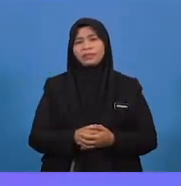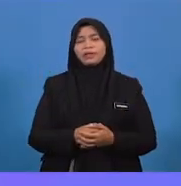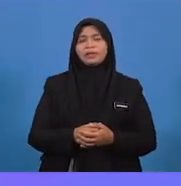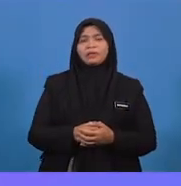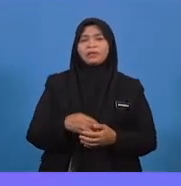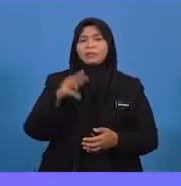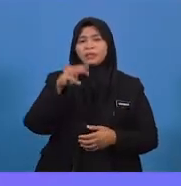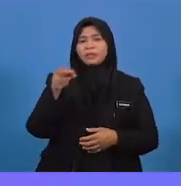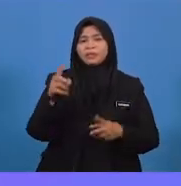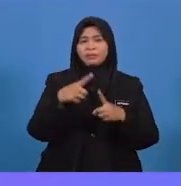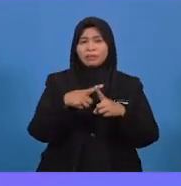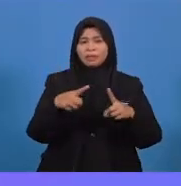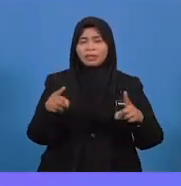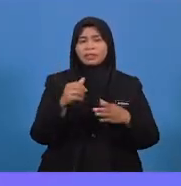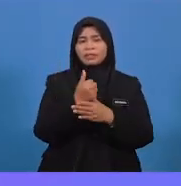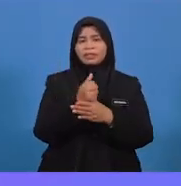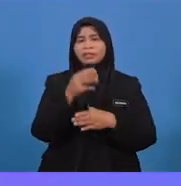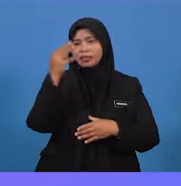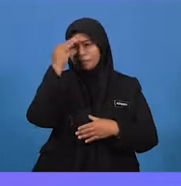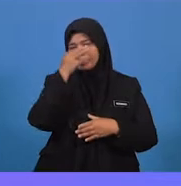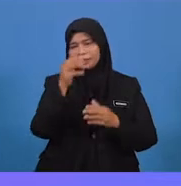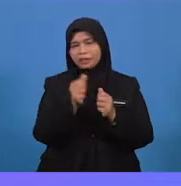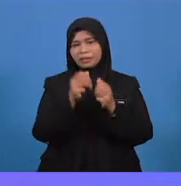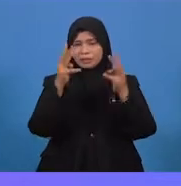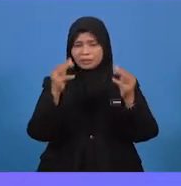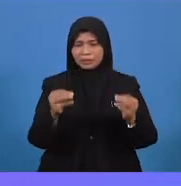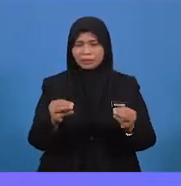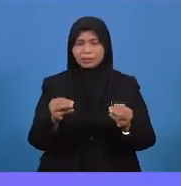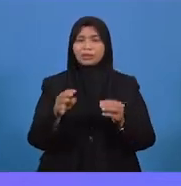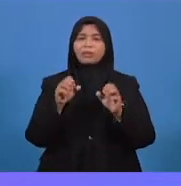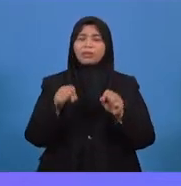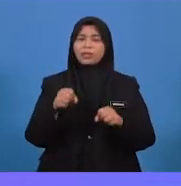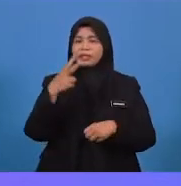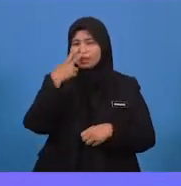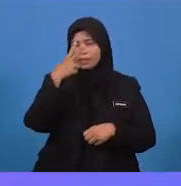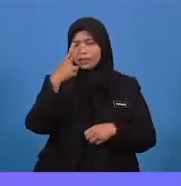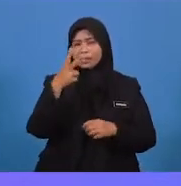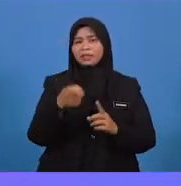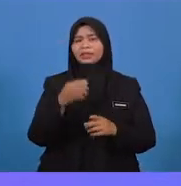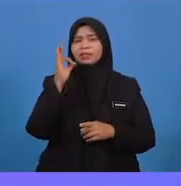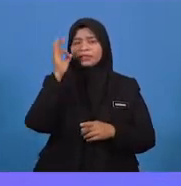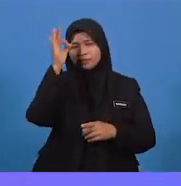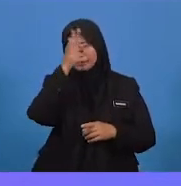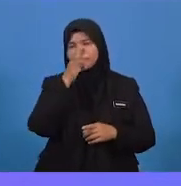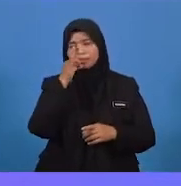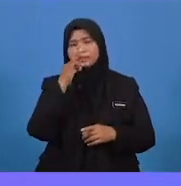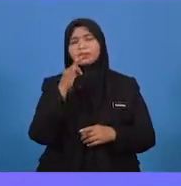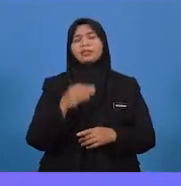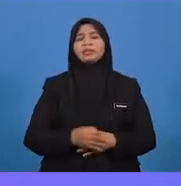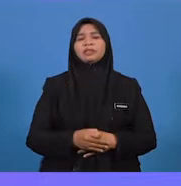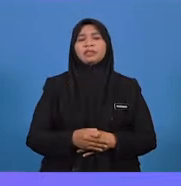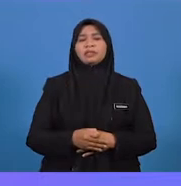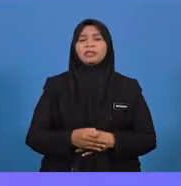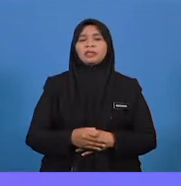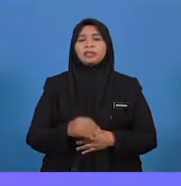Murid-murid, perbezaan antara malaikat dengan manusia juga boleh dilihat dari aspek sifat. Dari